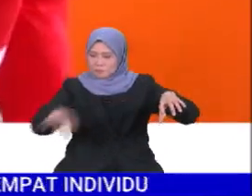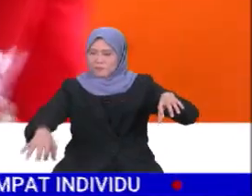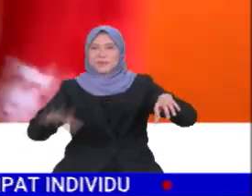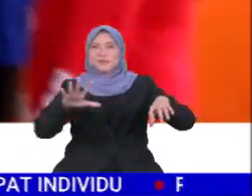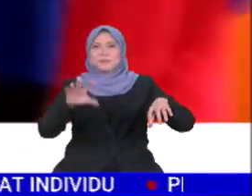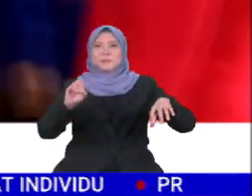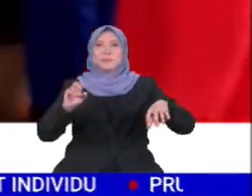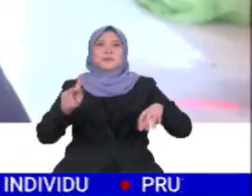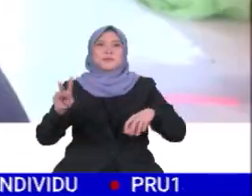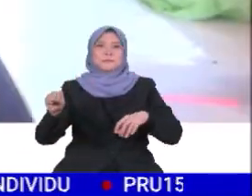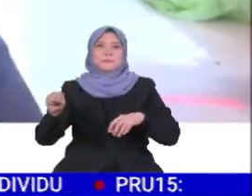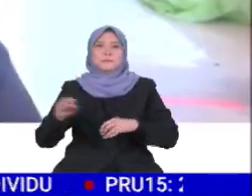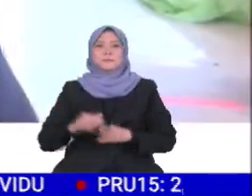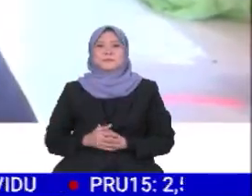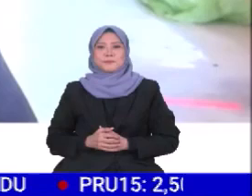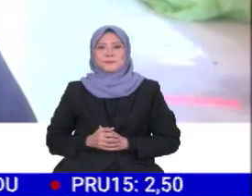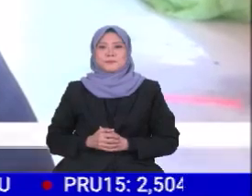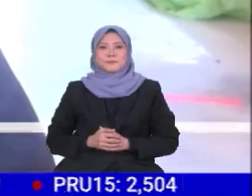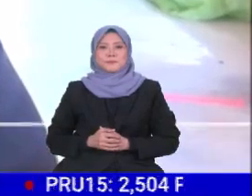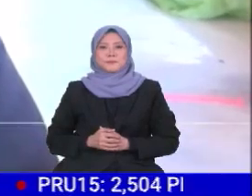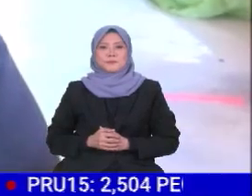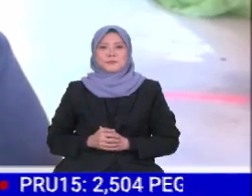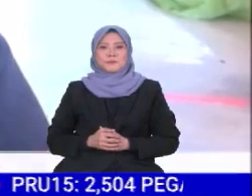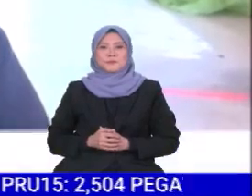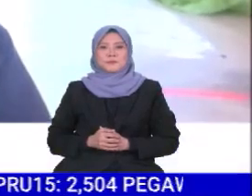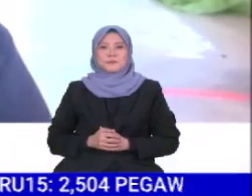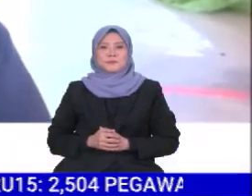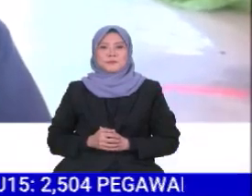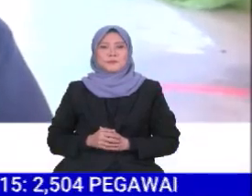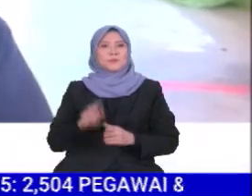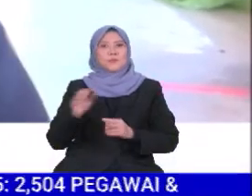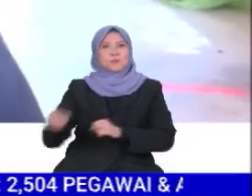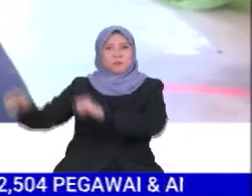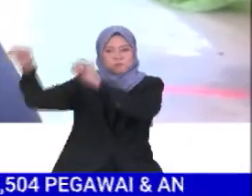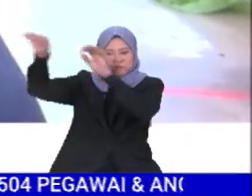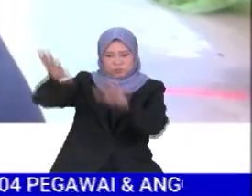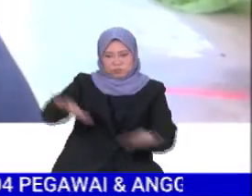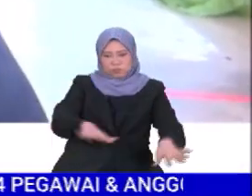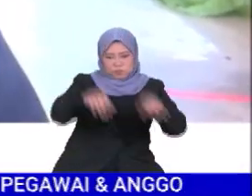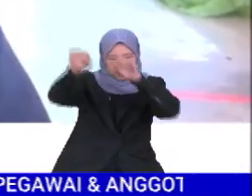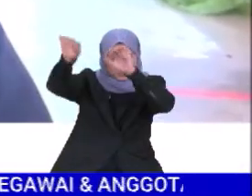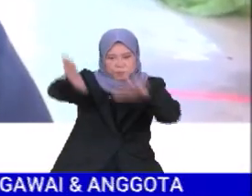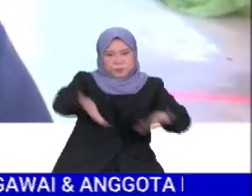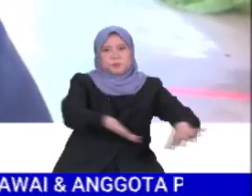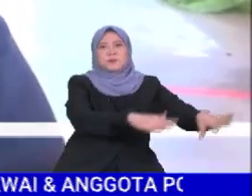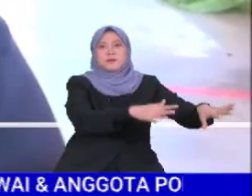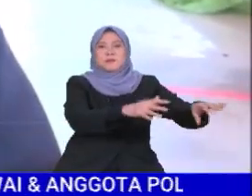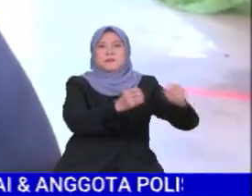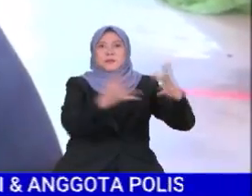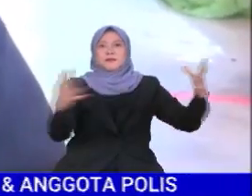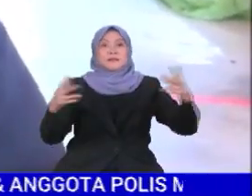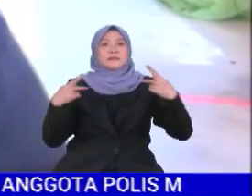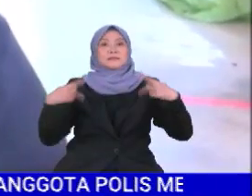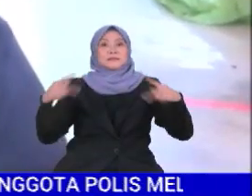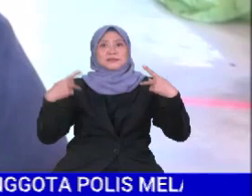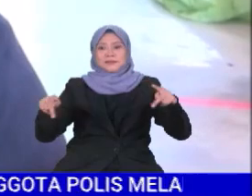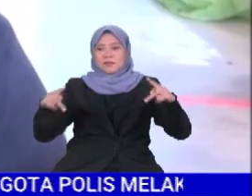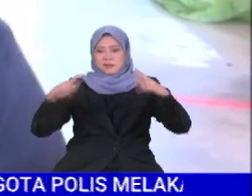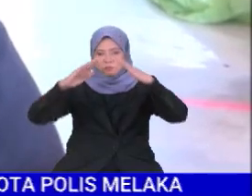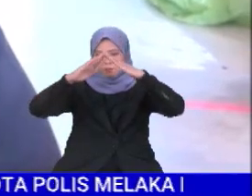sungai. Tombak kuat kan? Ha. Kedai kita ada buruk-buruk pun hanyut